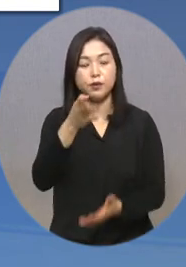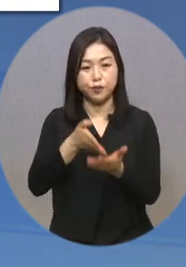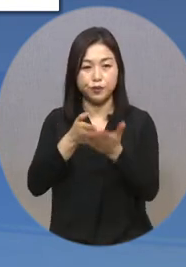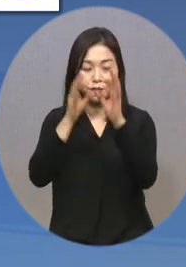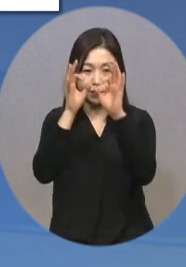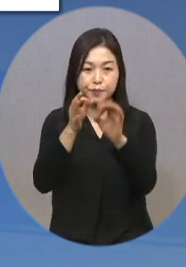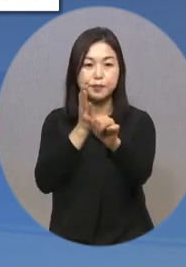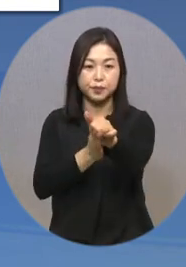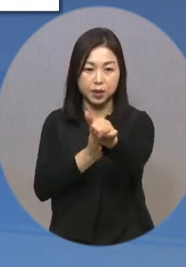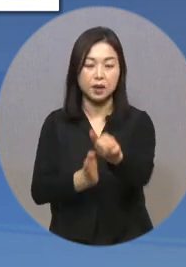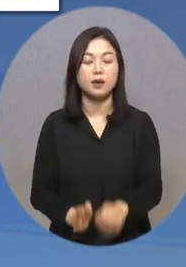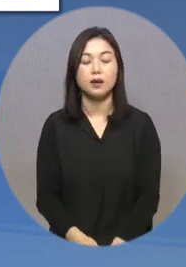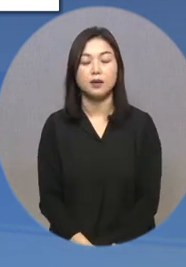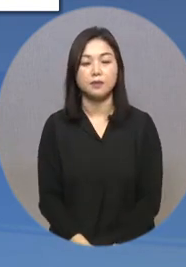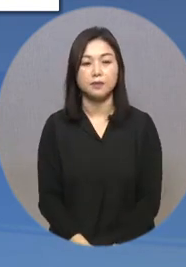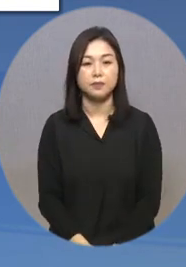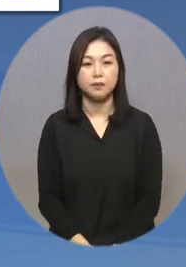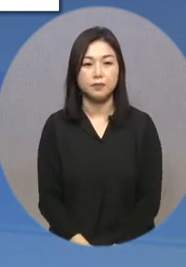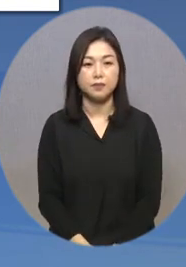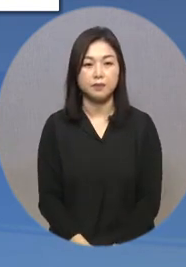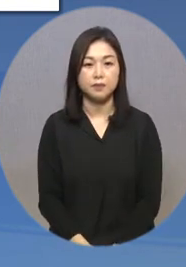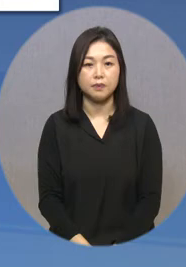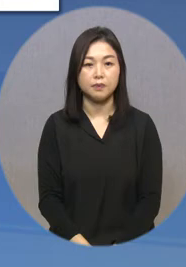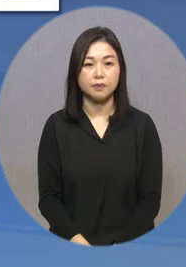뉴스를 통해 확인할 수 있습니다